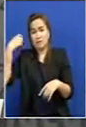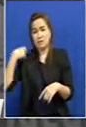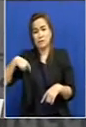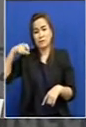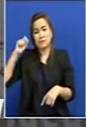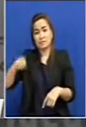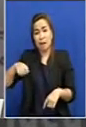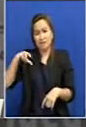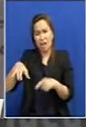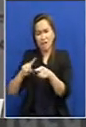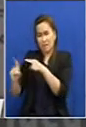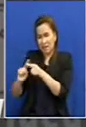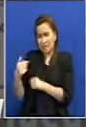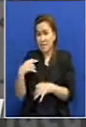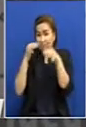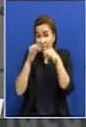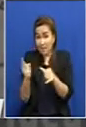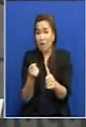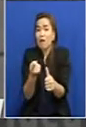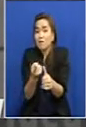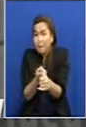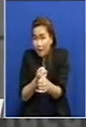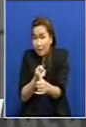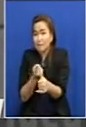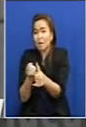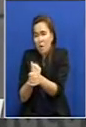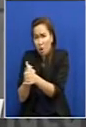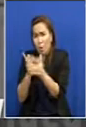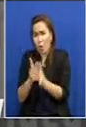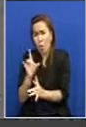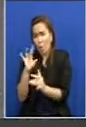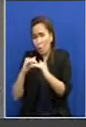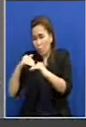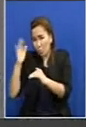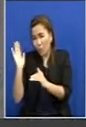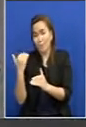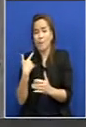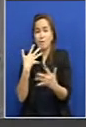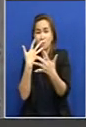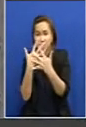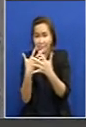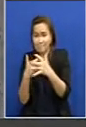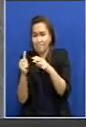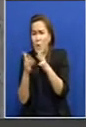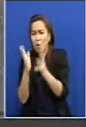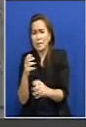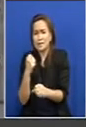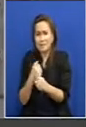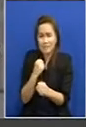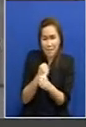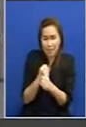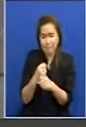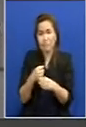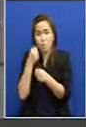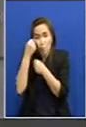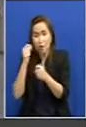งในอียิปต์ทั้งตัดสินประหารชีวิตผู้คนไปหลายร้อยรายจำคุกนักเคลื่อนไหวและผู้ประท้วงรวมทั้